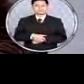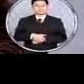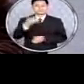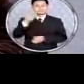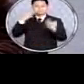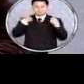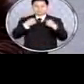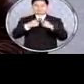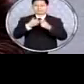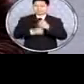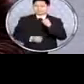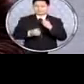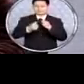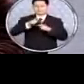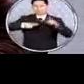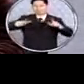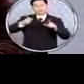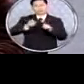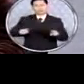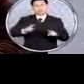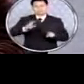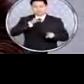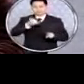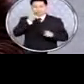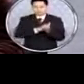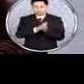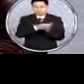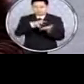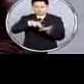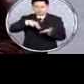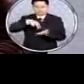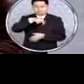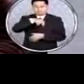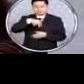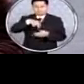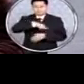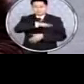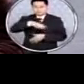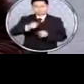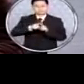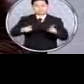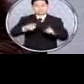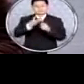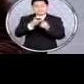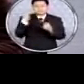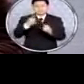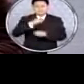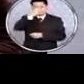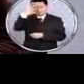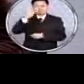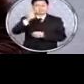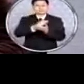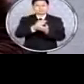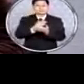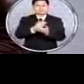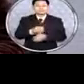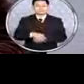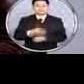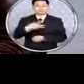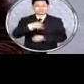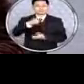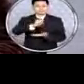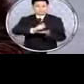平等，但是人可以追求立足点的平等。30年前，当各位都还年轻的时候，有一本畅销书，吴敬梓先